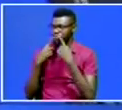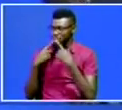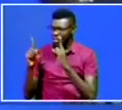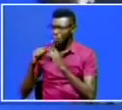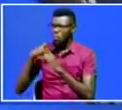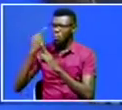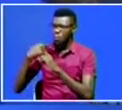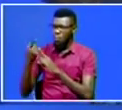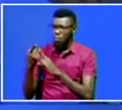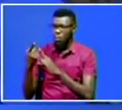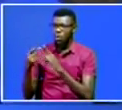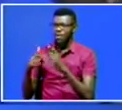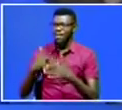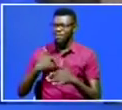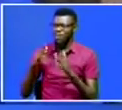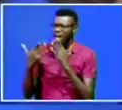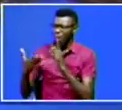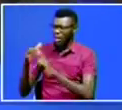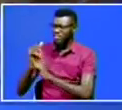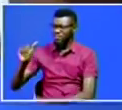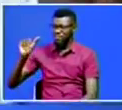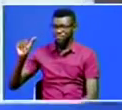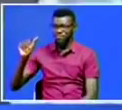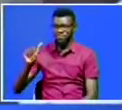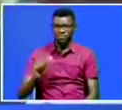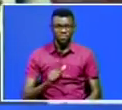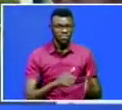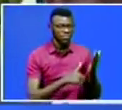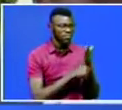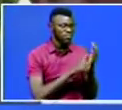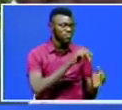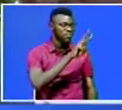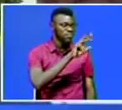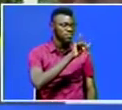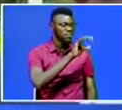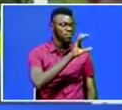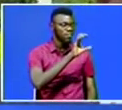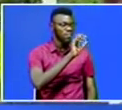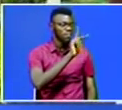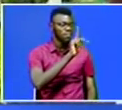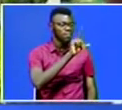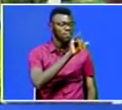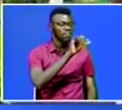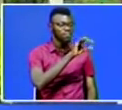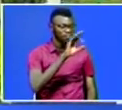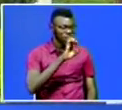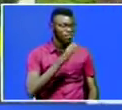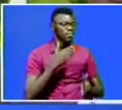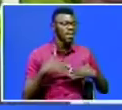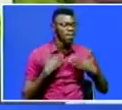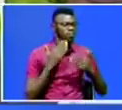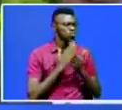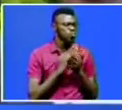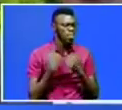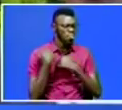unaitwa nani na unajisikia vipi kupata alama ya A. Majina ni Wycliffe Morira. Nina furaha sana. It's been a